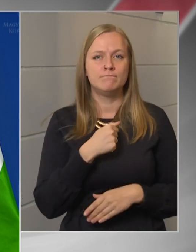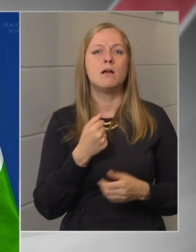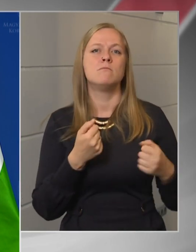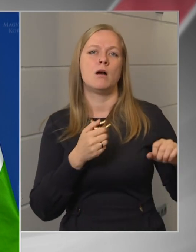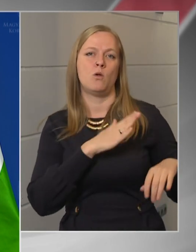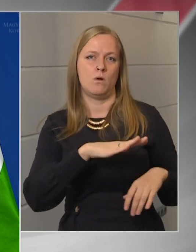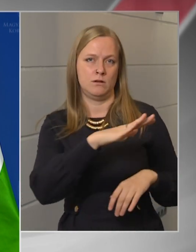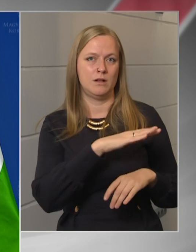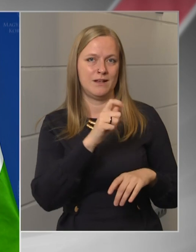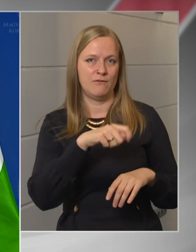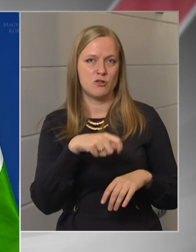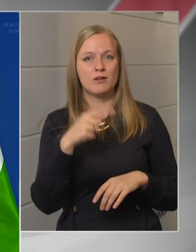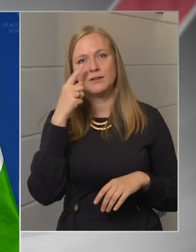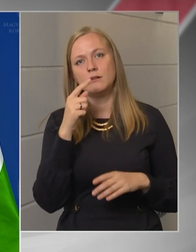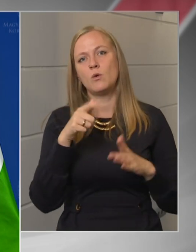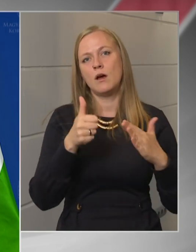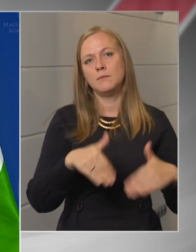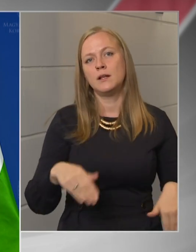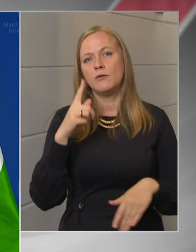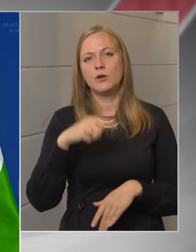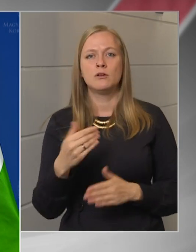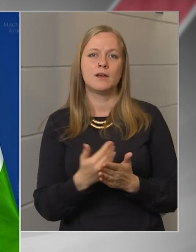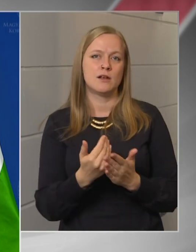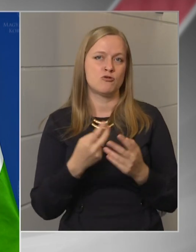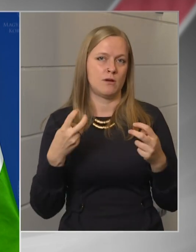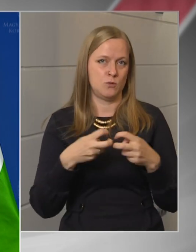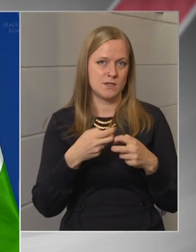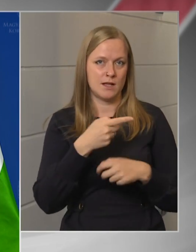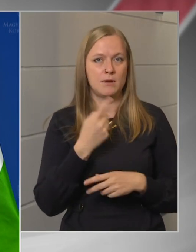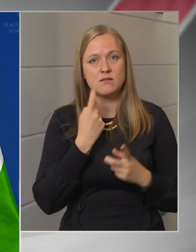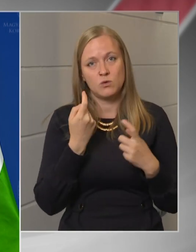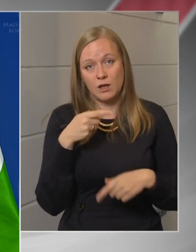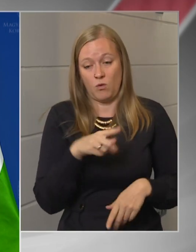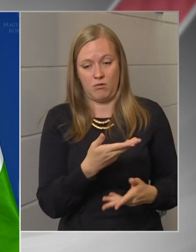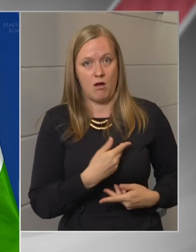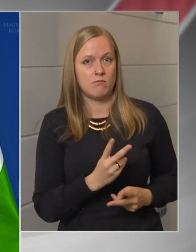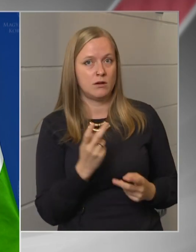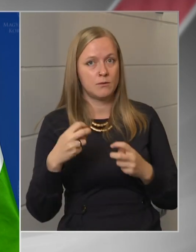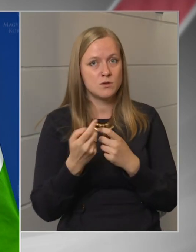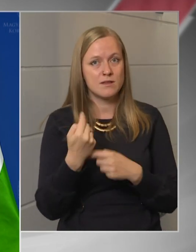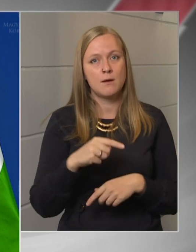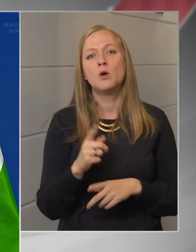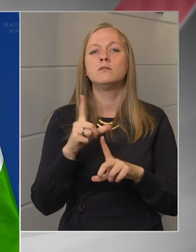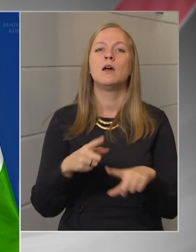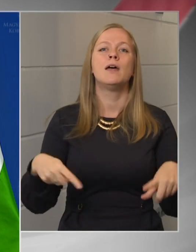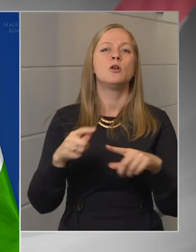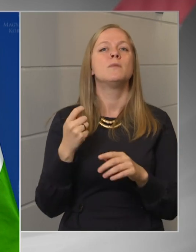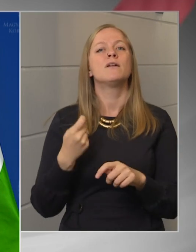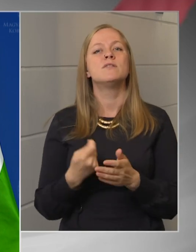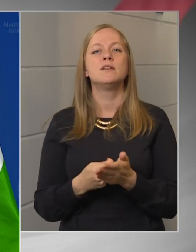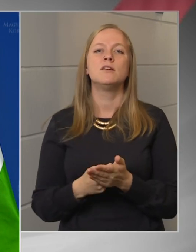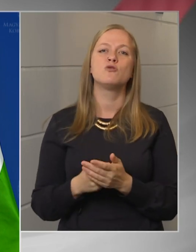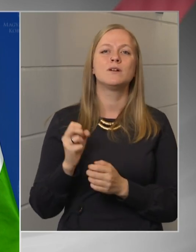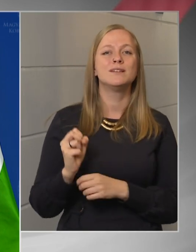képviselők képezik, akik nettó 6 millió forintot keresnek Büsszelben, és úgy gondolják, hogy ők kaphatnak onnan pénzt, a tanárok pedig a fizetésük 13